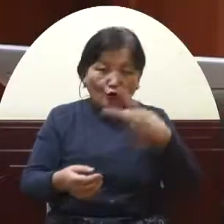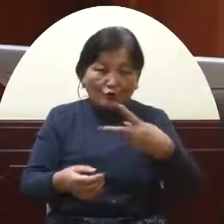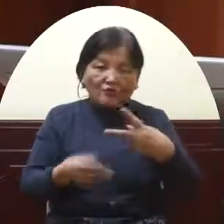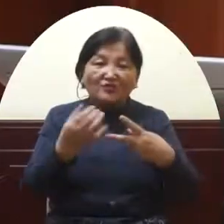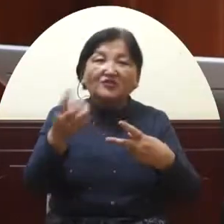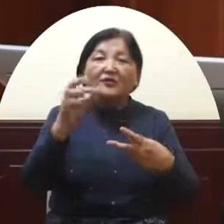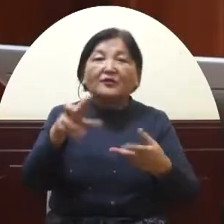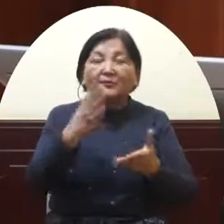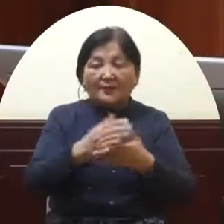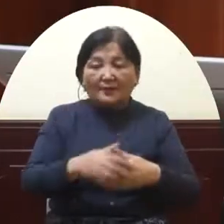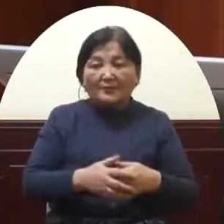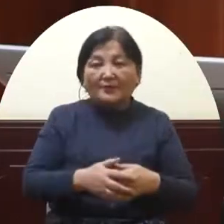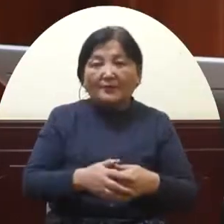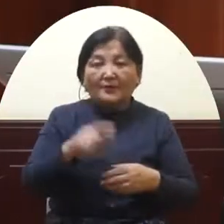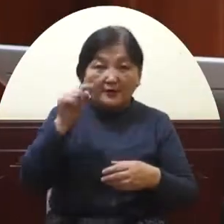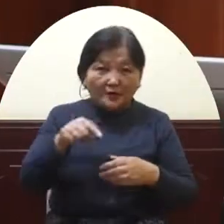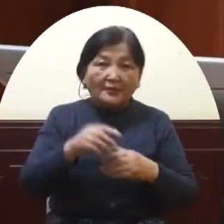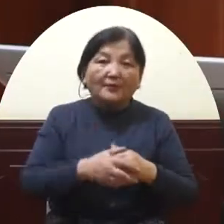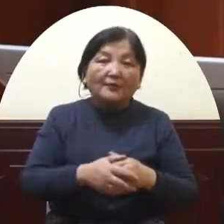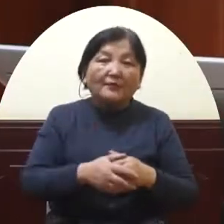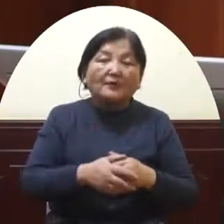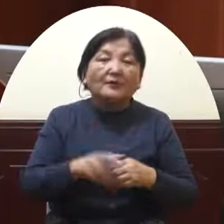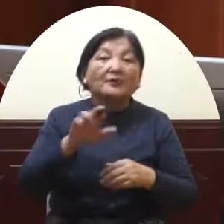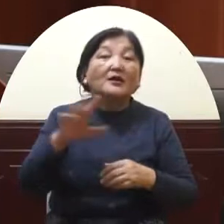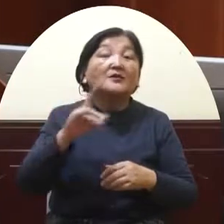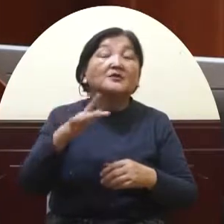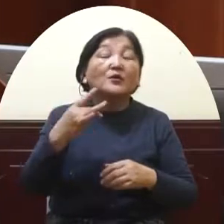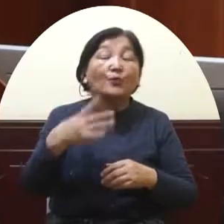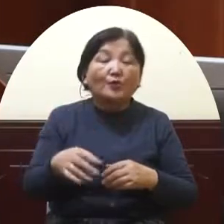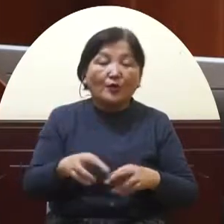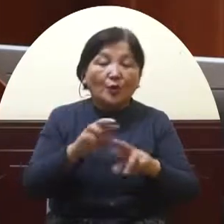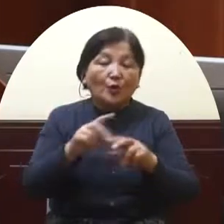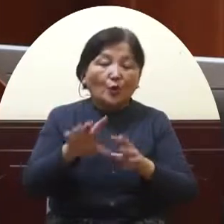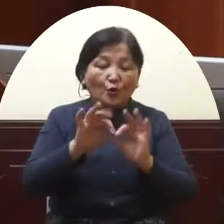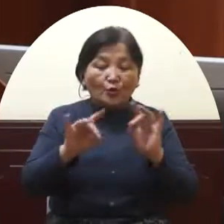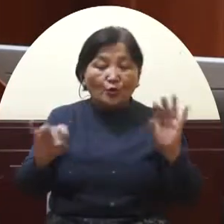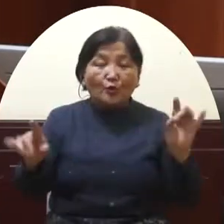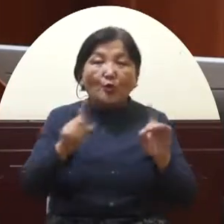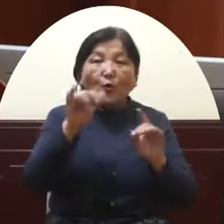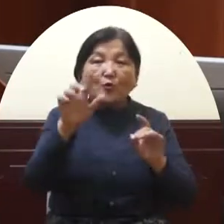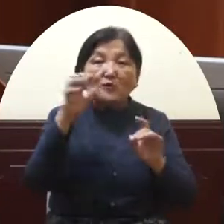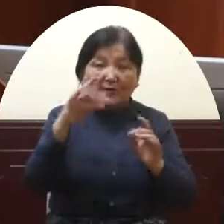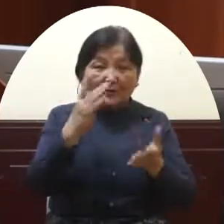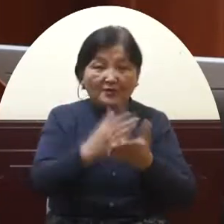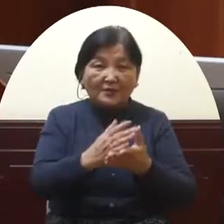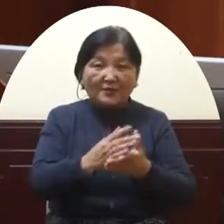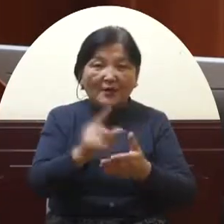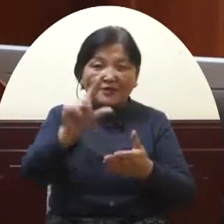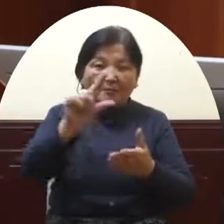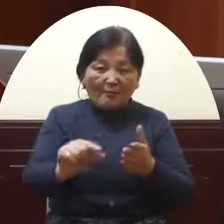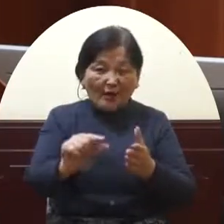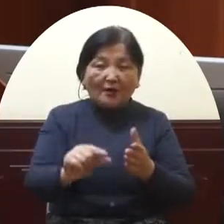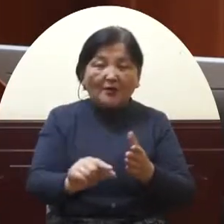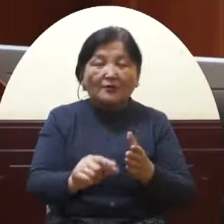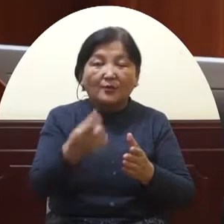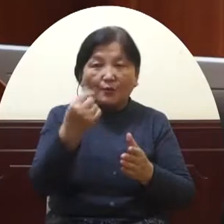А гэтэл энэ янз бүрийн хуйлууд байдаг юм байна. Нэгдүгээрт маш бага мөнгөөр сонгууль хийж болох хувилбарыг